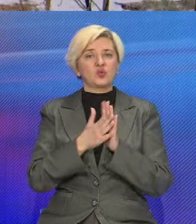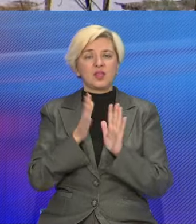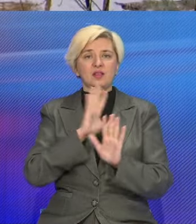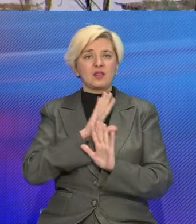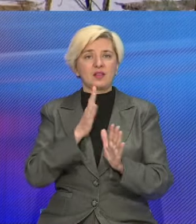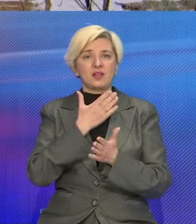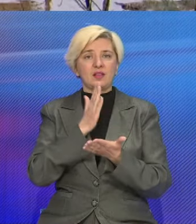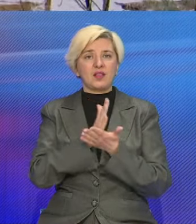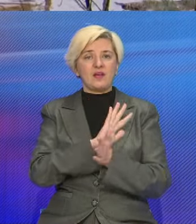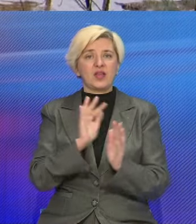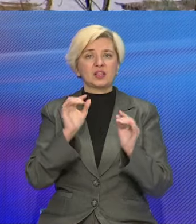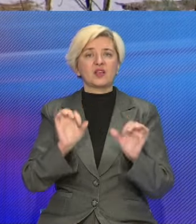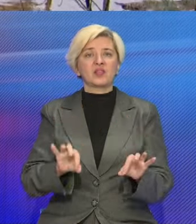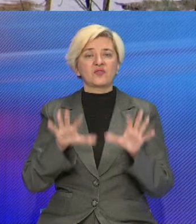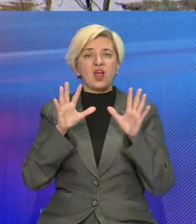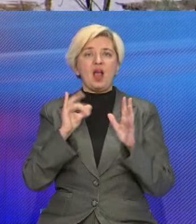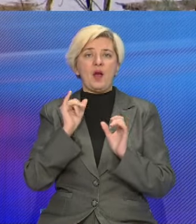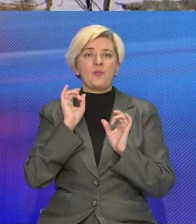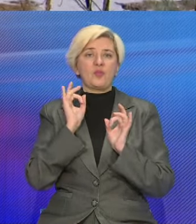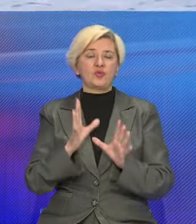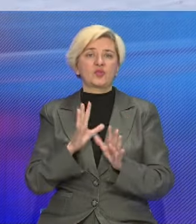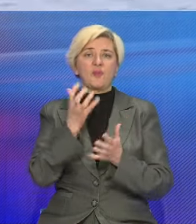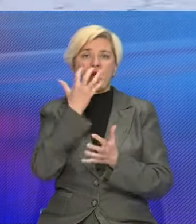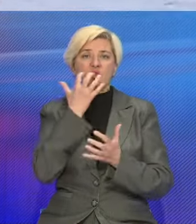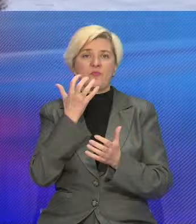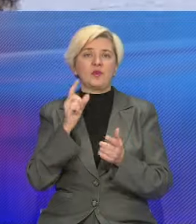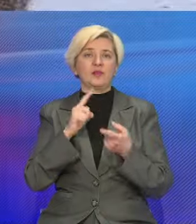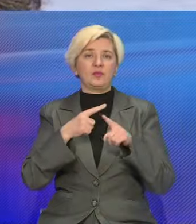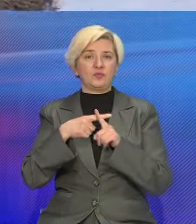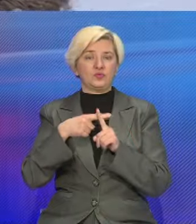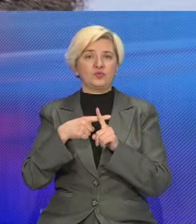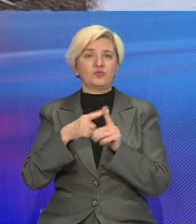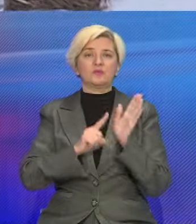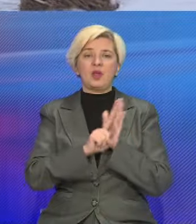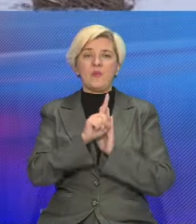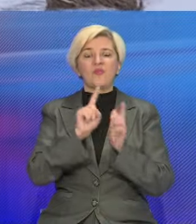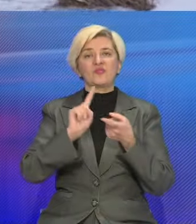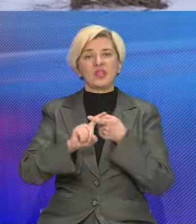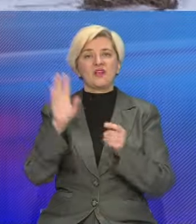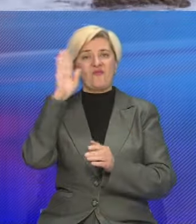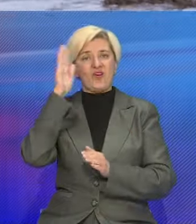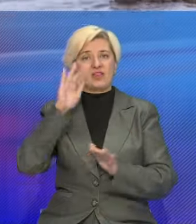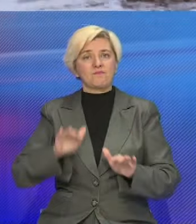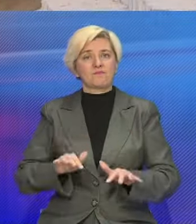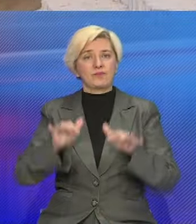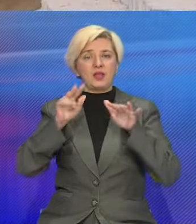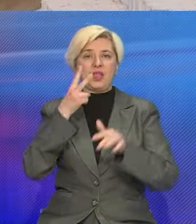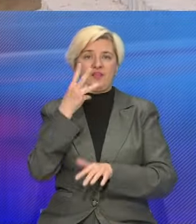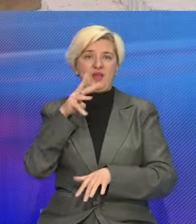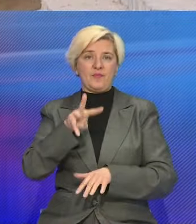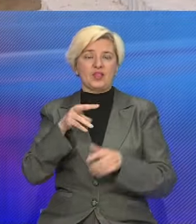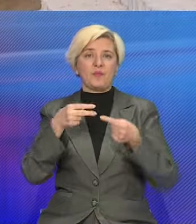тлумачить її лютовським потепленьем. У воніку чого узровінь води у Ньомані поднялся омаль на два метра у пораунани з летніми